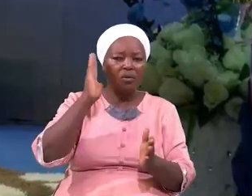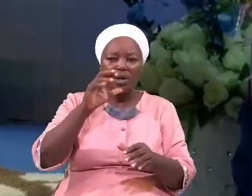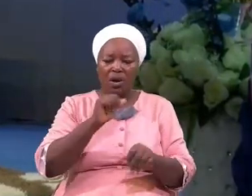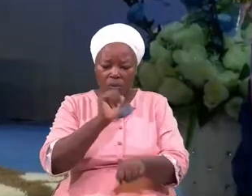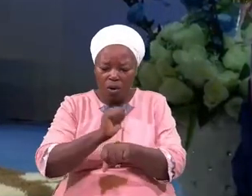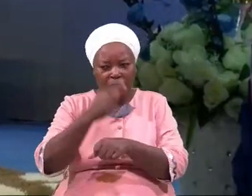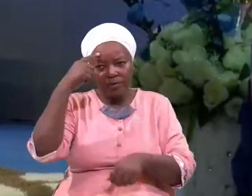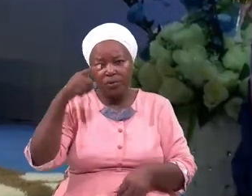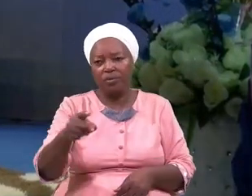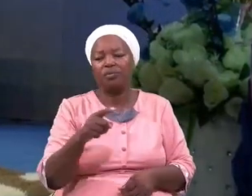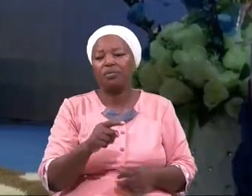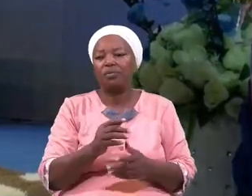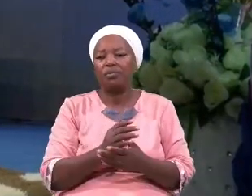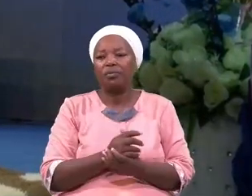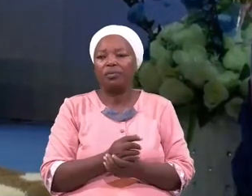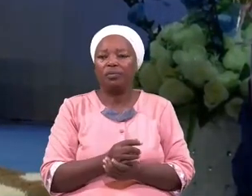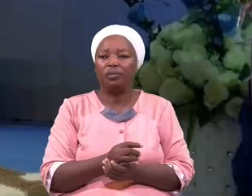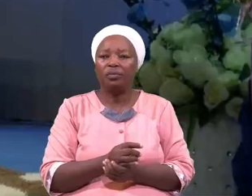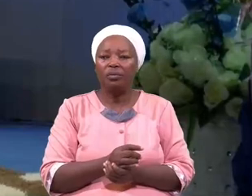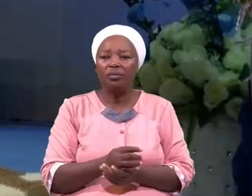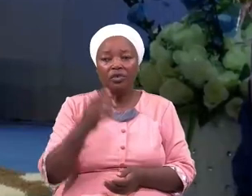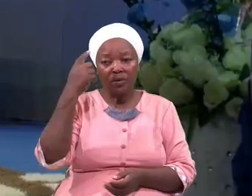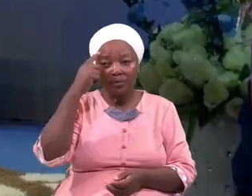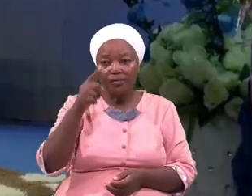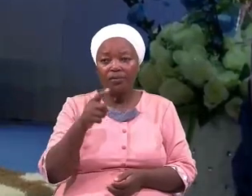Et puis le sang de l'agneau sera efficace pour vous.